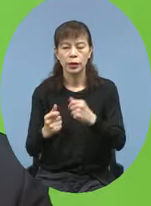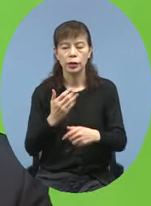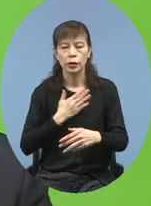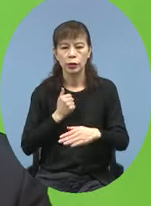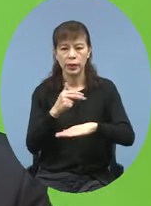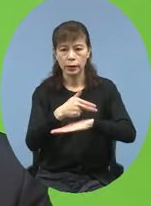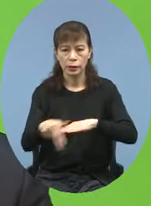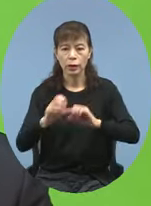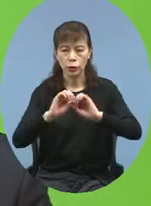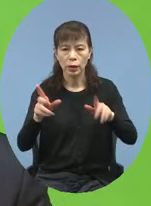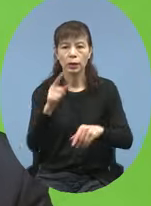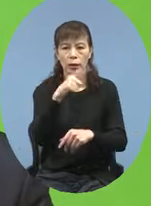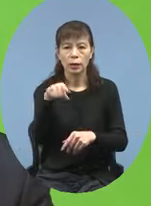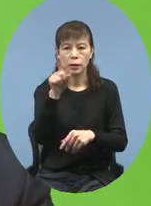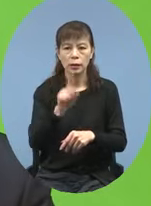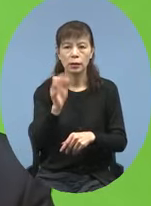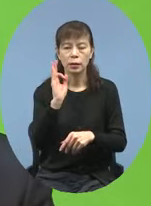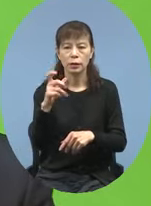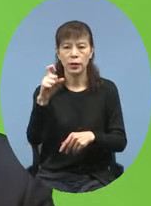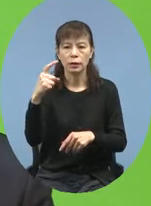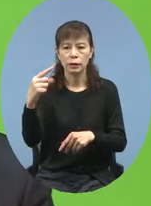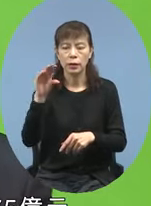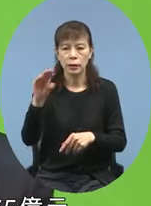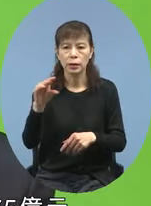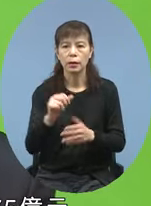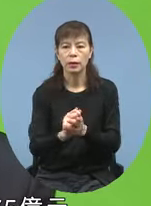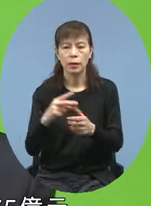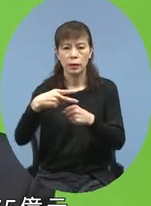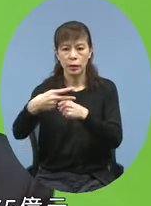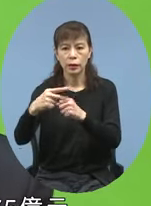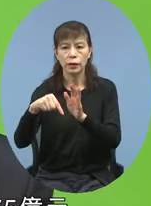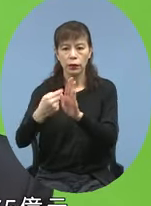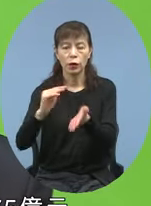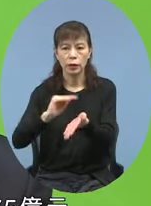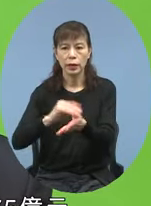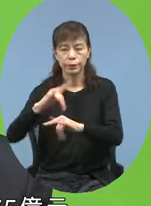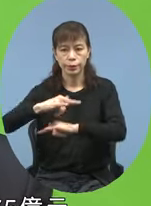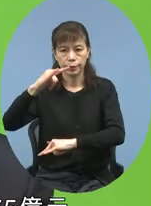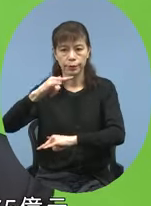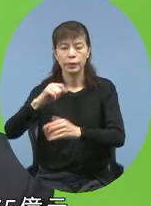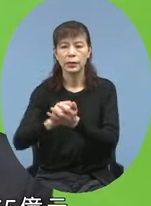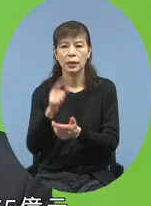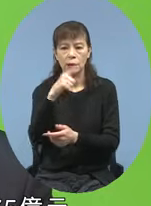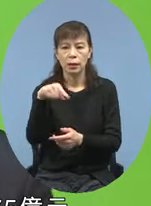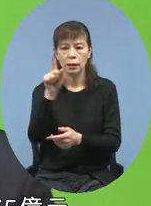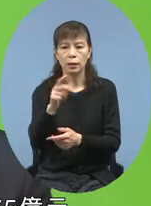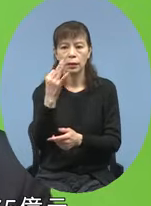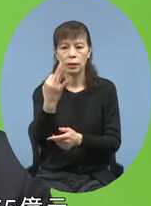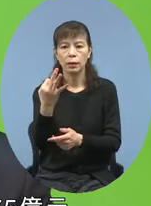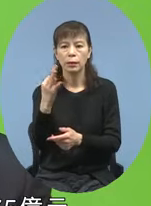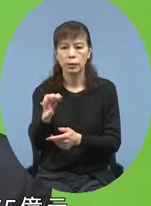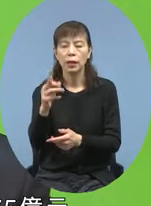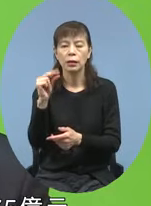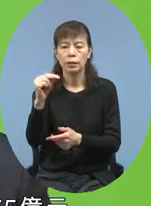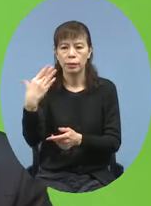時候我估計是1391億，連同第二輪的防疫抗疫基金